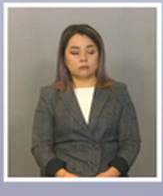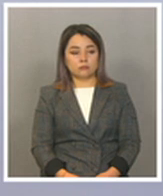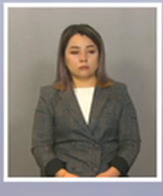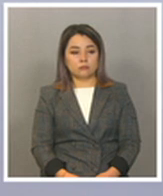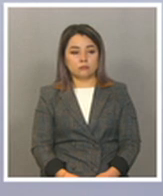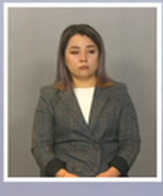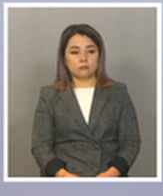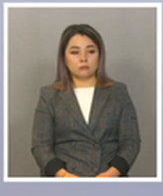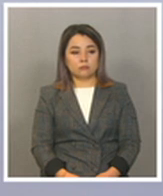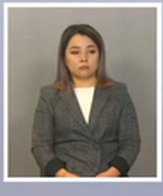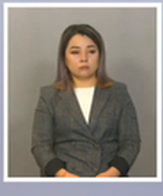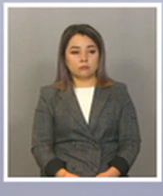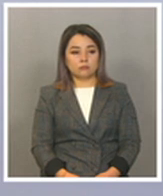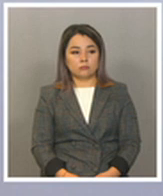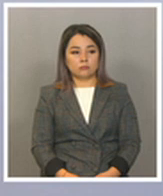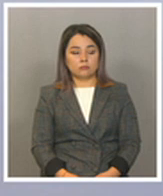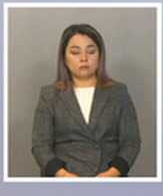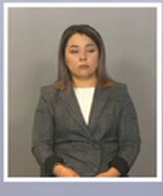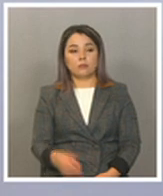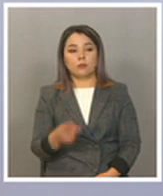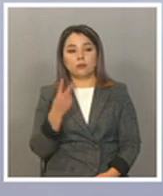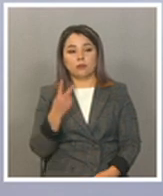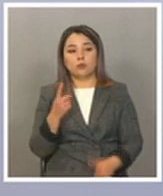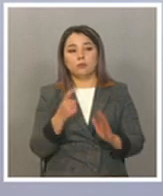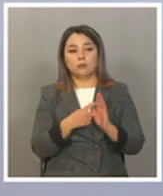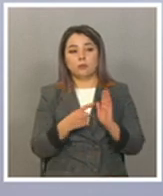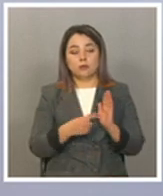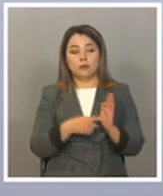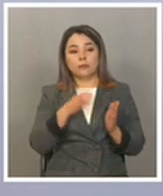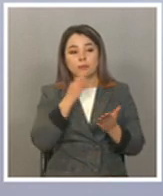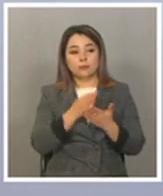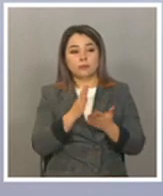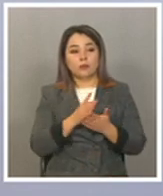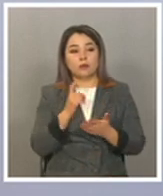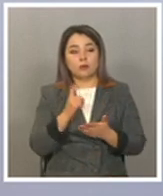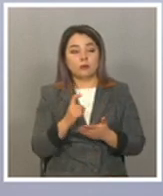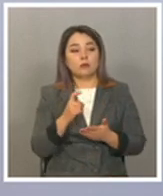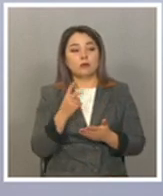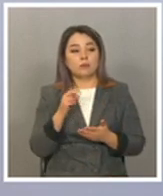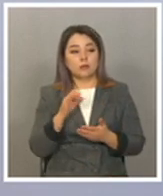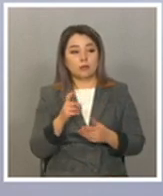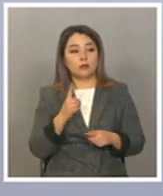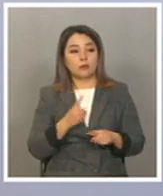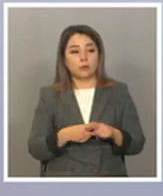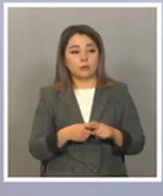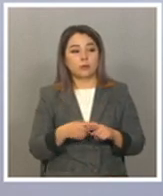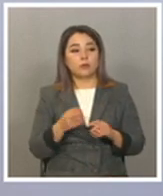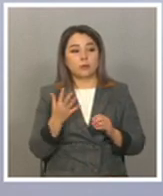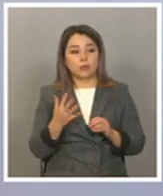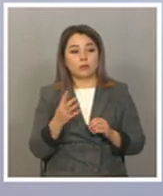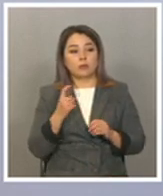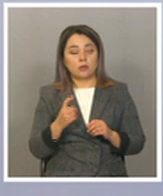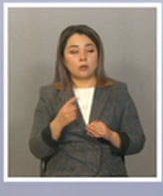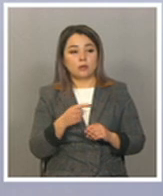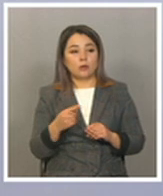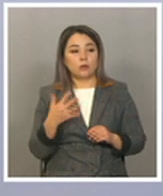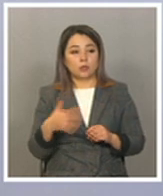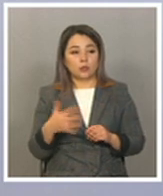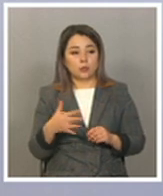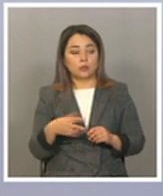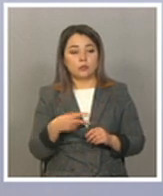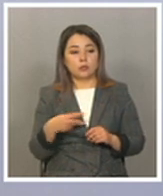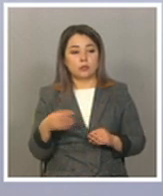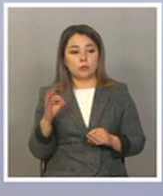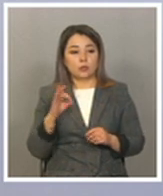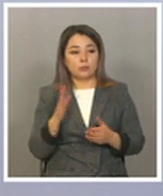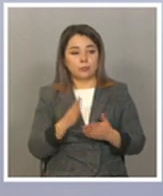5x азайтылған 50 тең 0 квадрат теңдеуін аламыз. Бұл теңдеуге біз вет теоремасын пайдалану